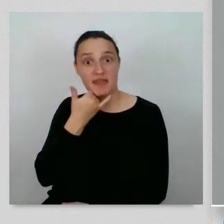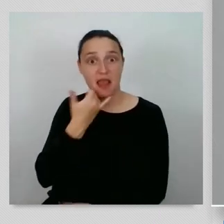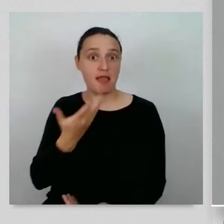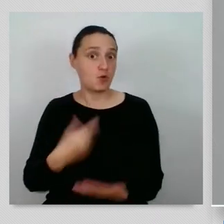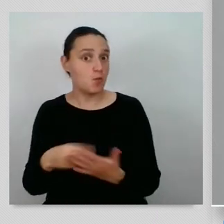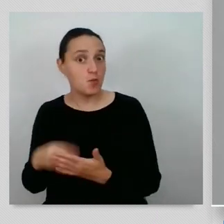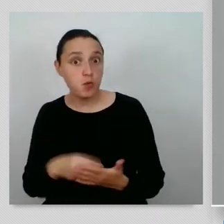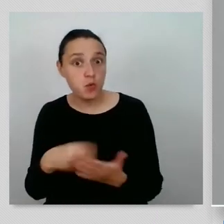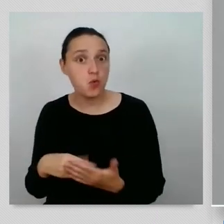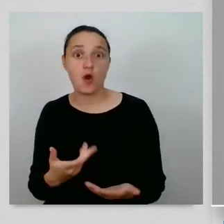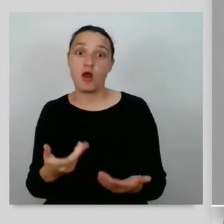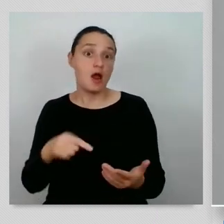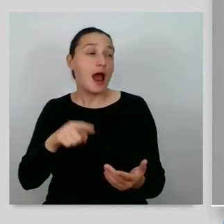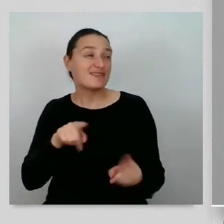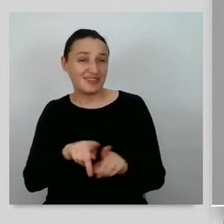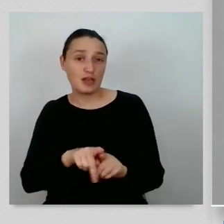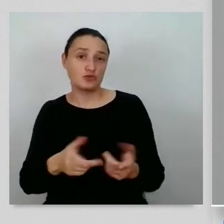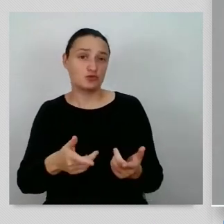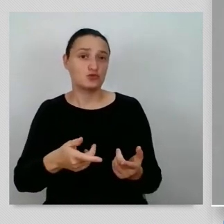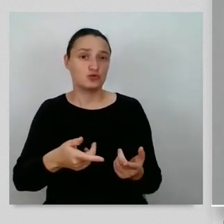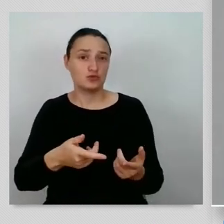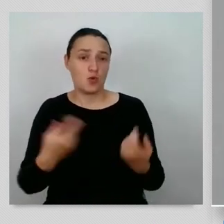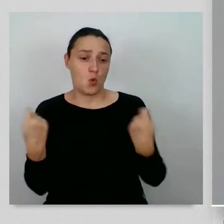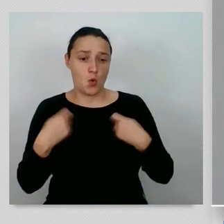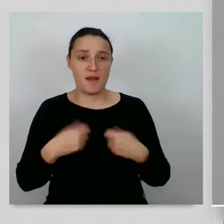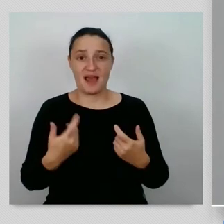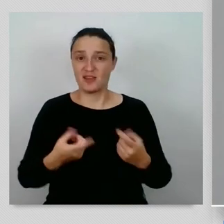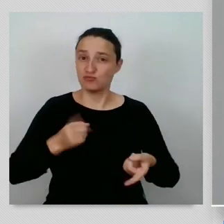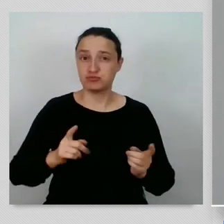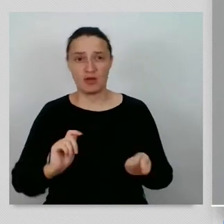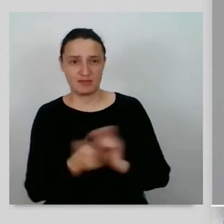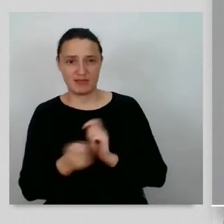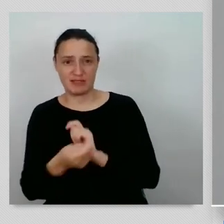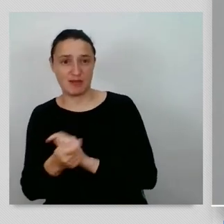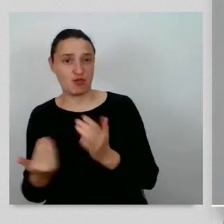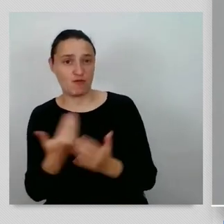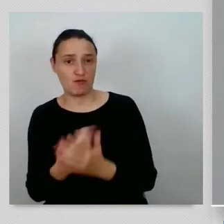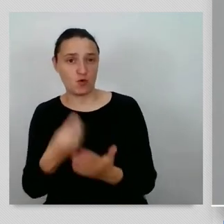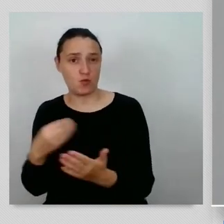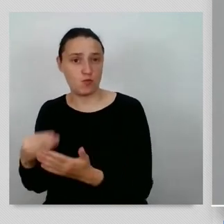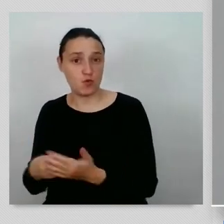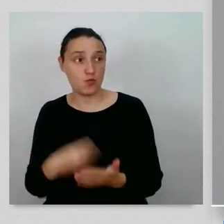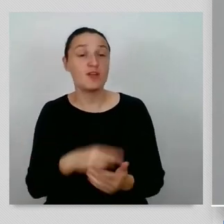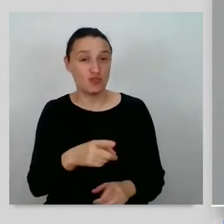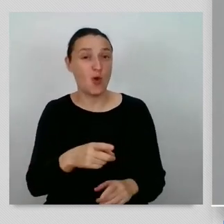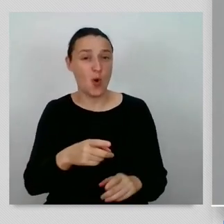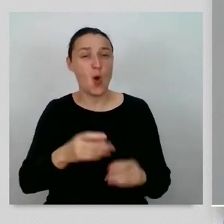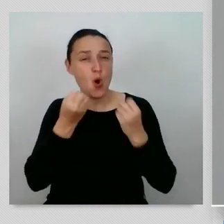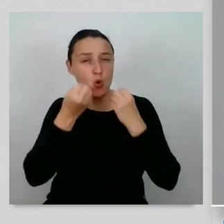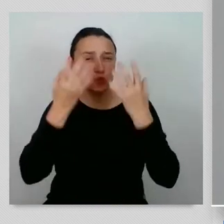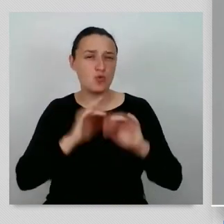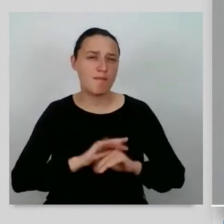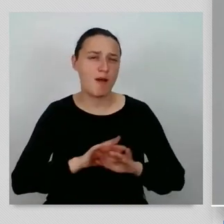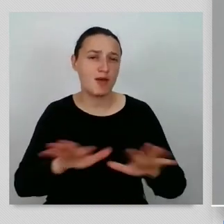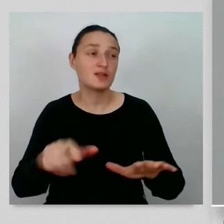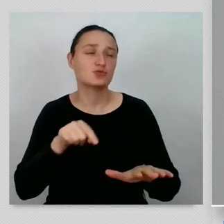nowe smartfony, wymieniać garderobę, być modnym. Do tego kultura masowa, kultura popularna bardzo mocno taki